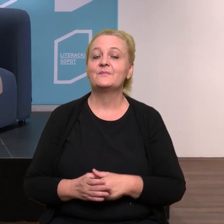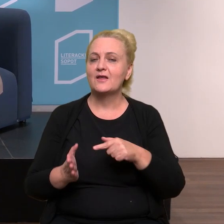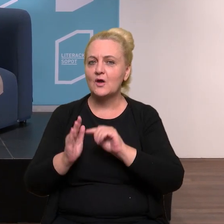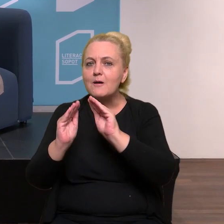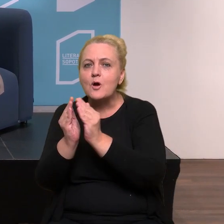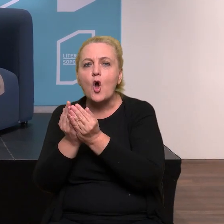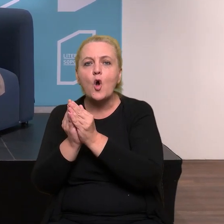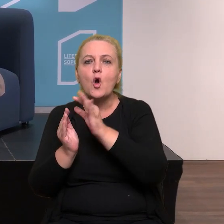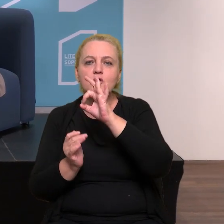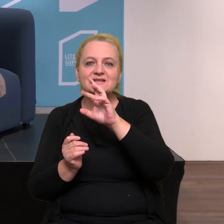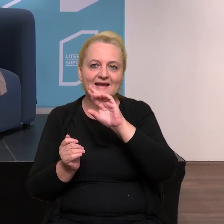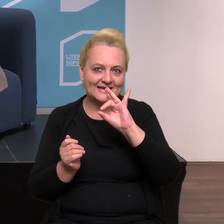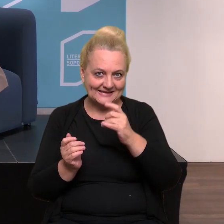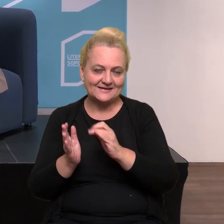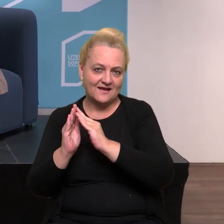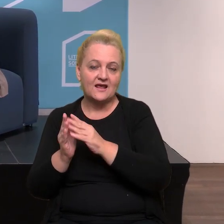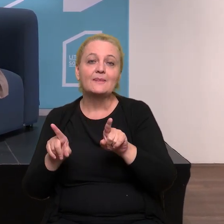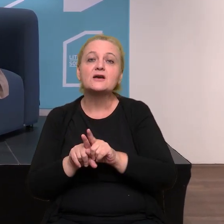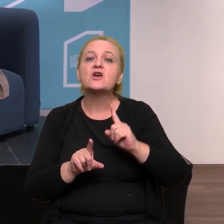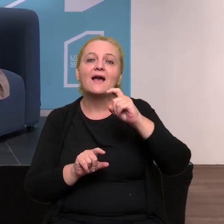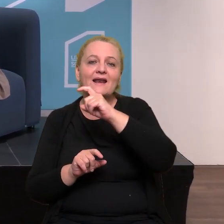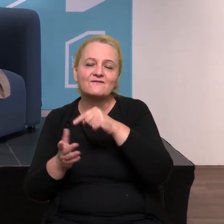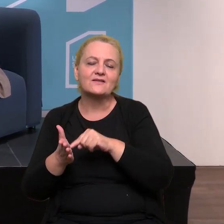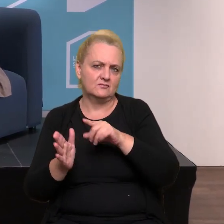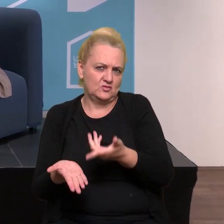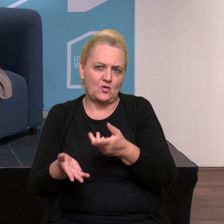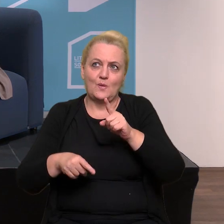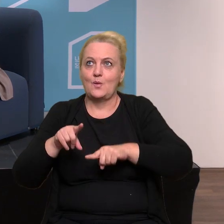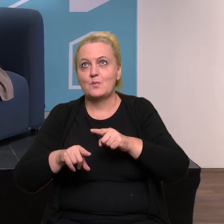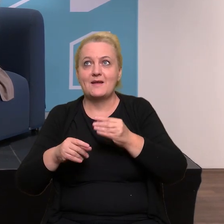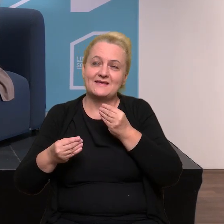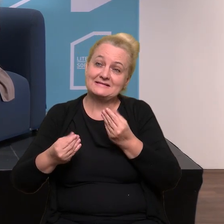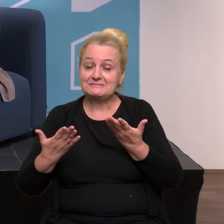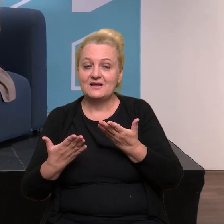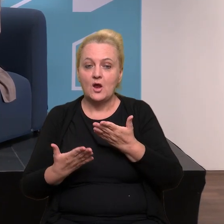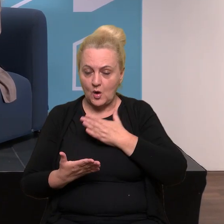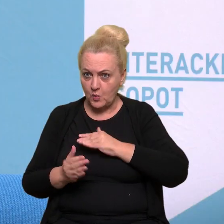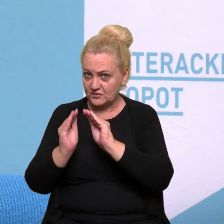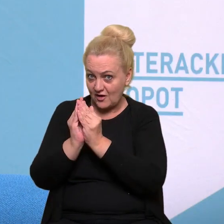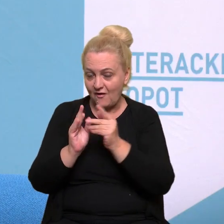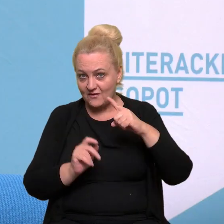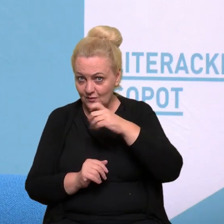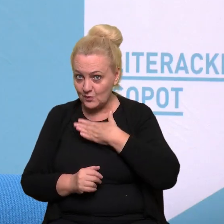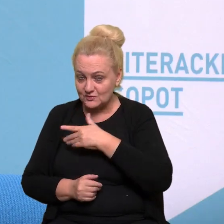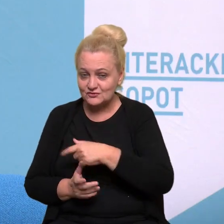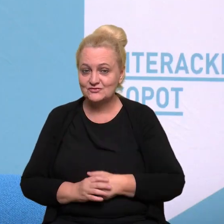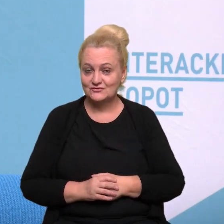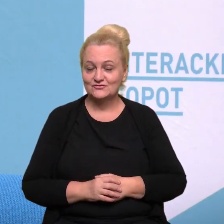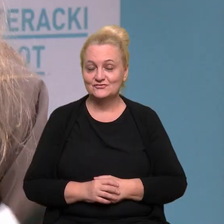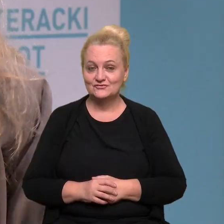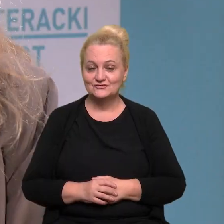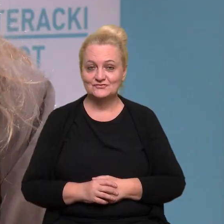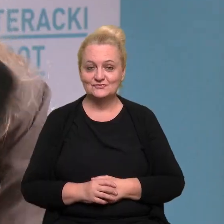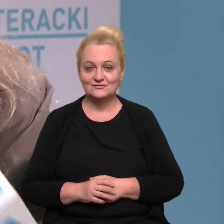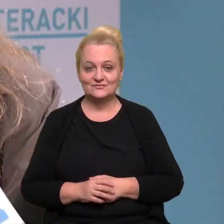różne przysmaki, więc nie jest to też takie... I krewetki, to nie jest takie typowe jedzenie. Lubisz ostrygi i krewetki?